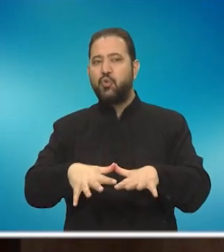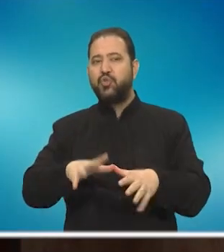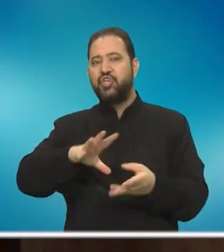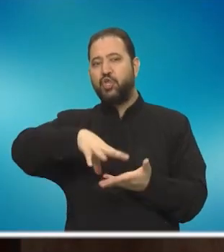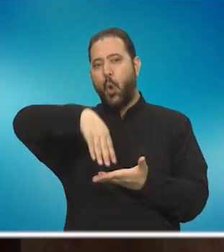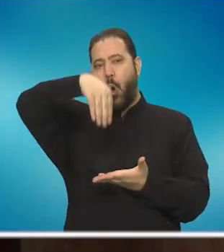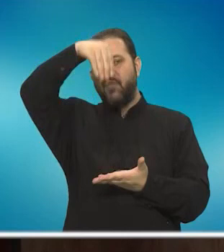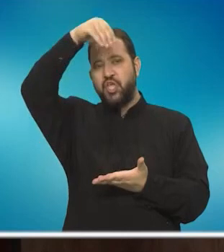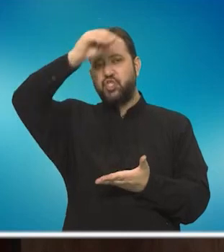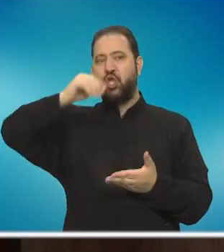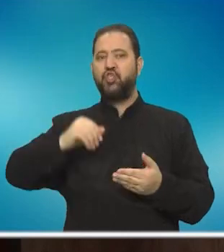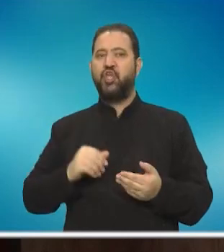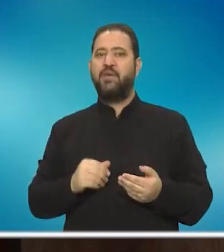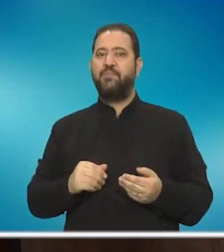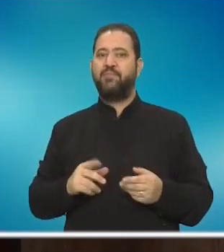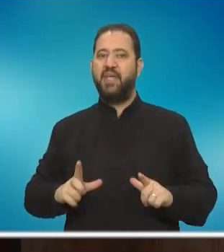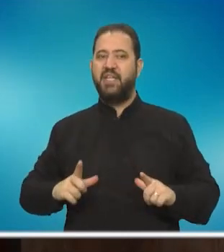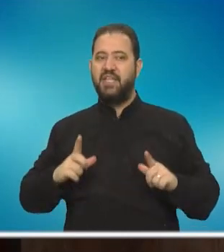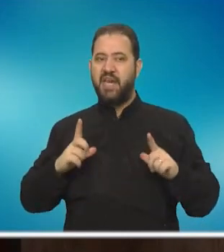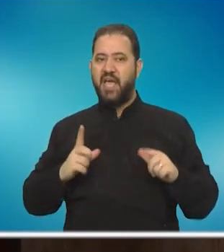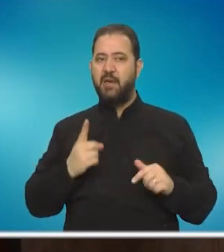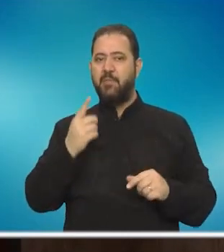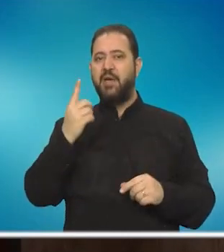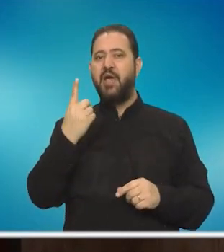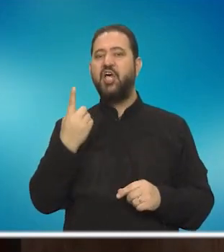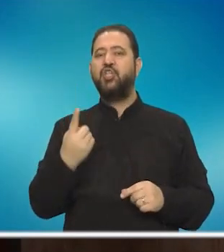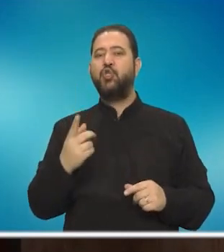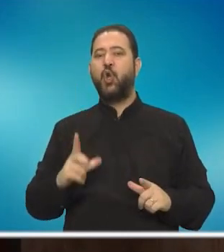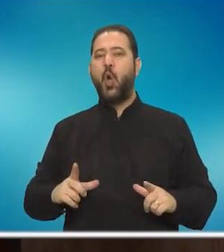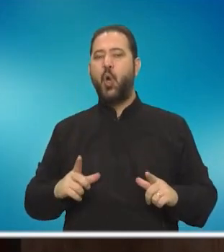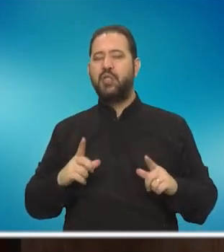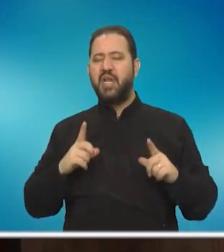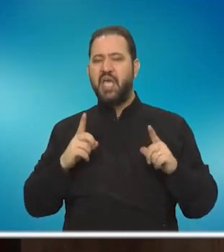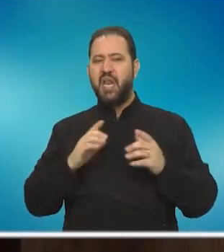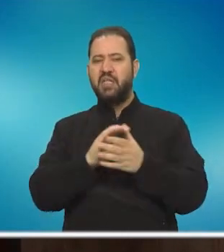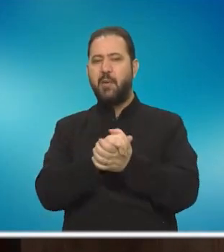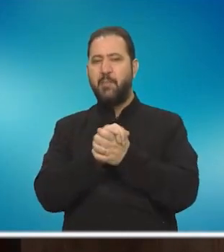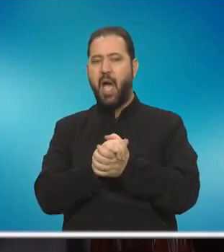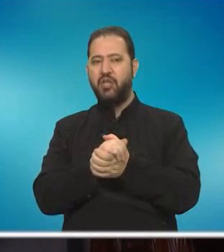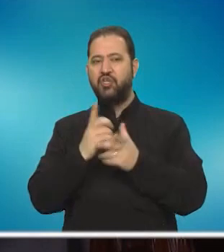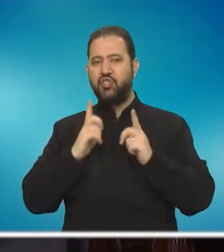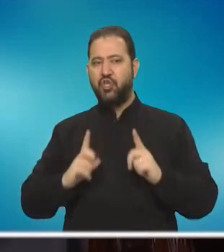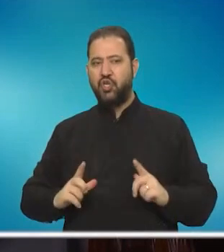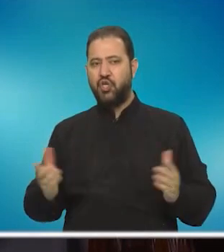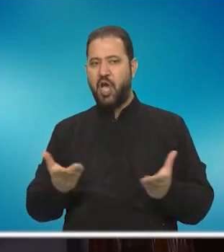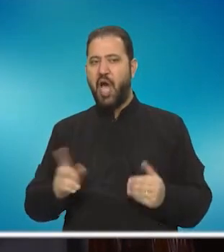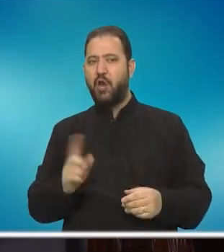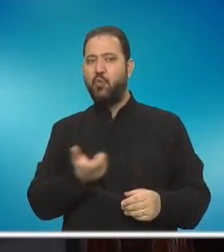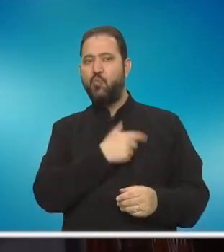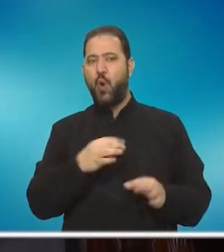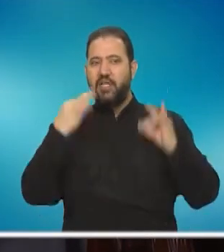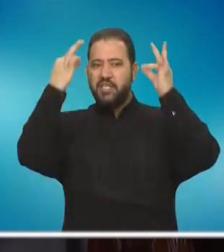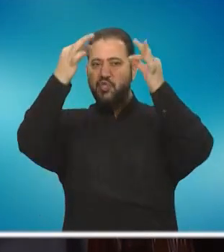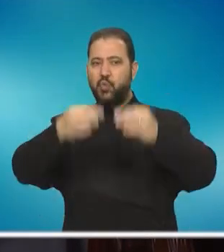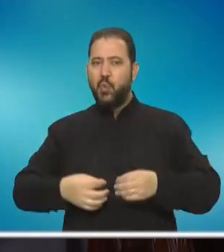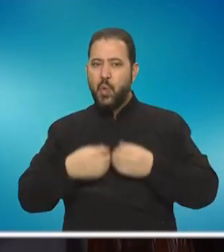pătrunși duhovnicește și trăim într-o stare de pace și liniște pe care nu ne poate da decât împlinirea